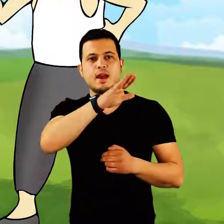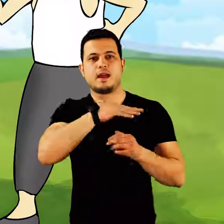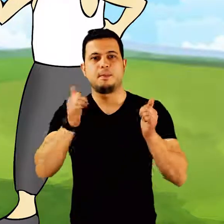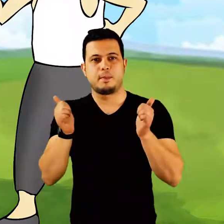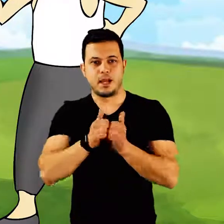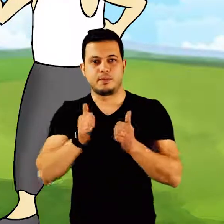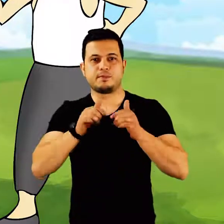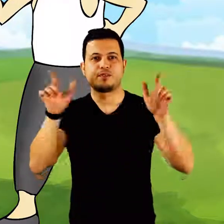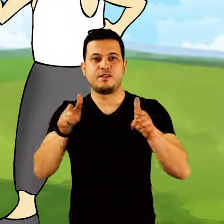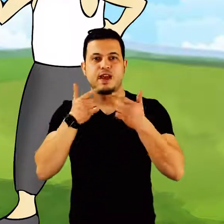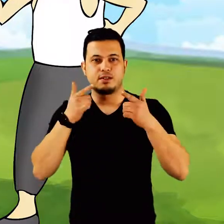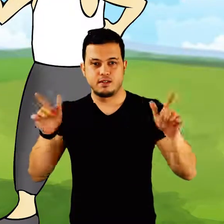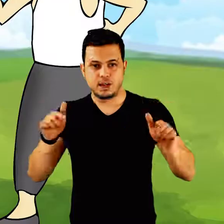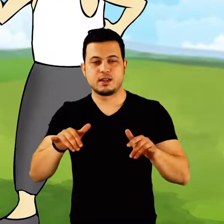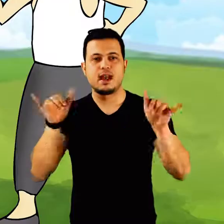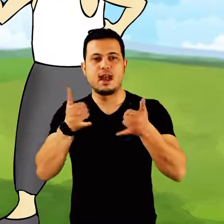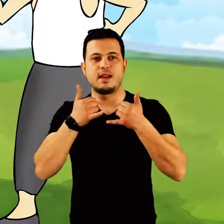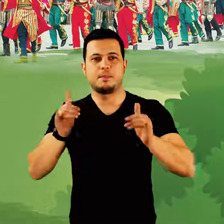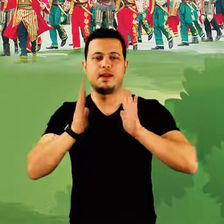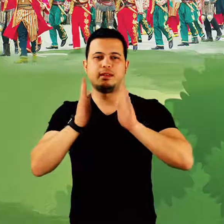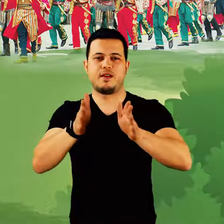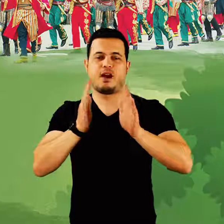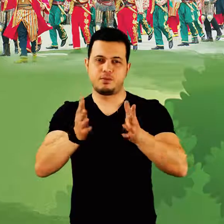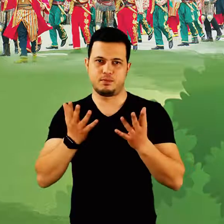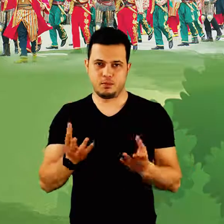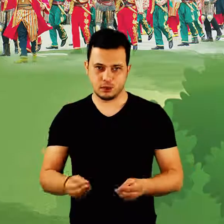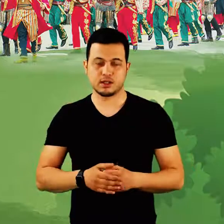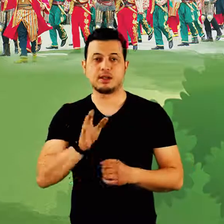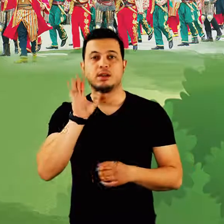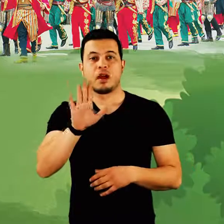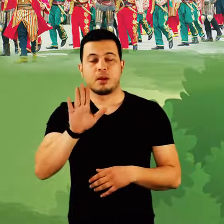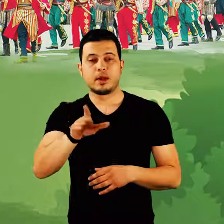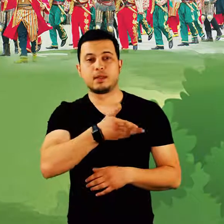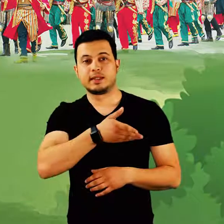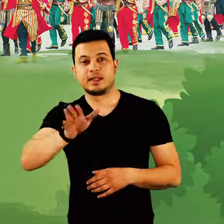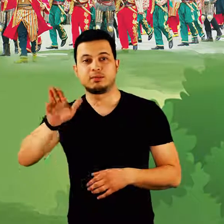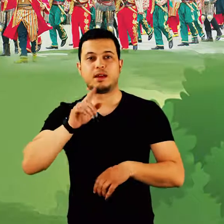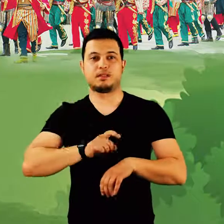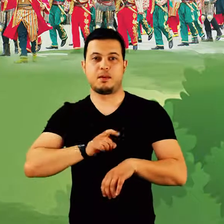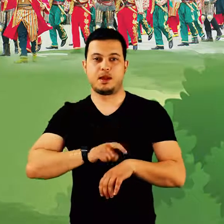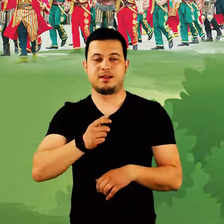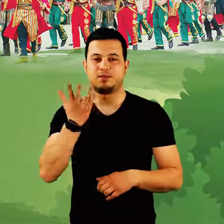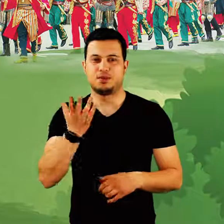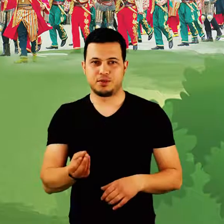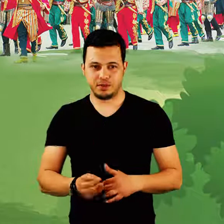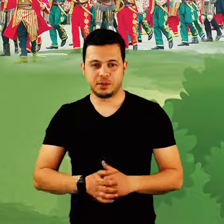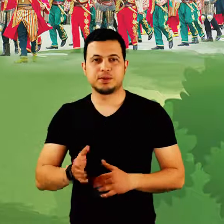birlikte festivalde eğlenmeye devam ettiler. Ama artık gitme zamanı gelmişti. Ne de